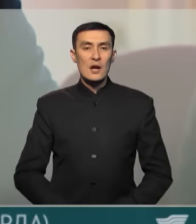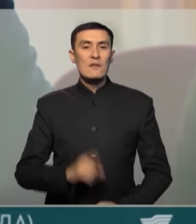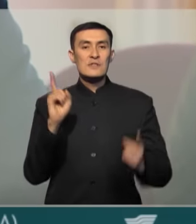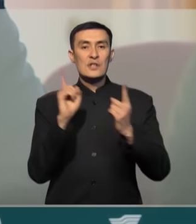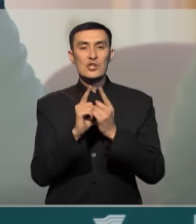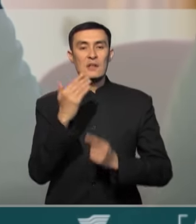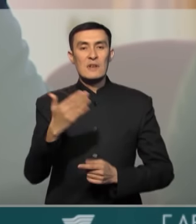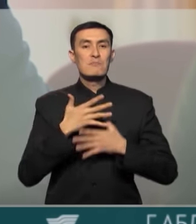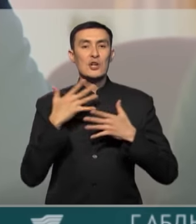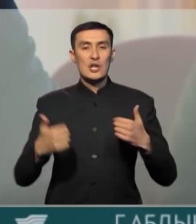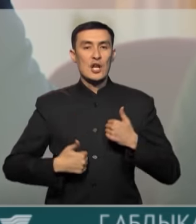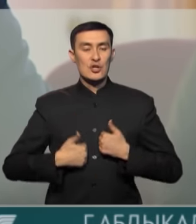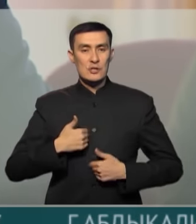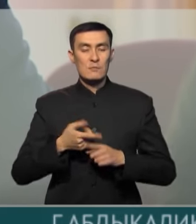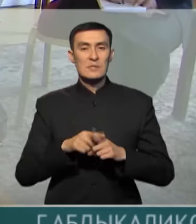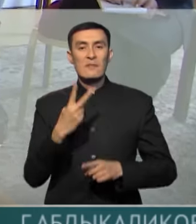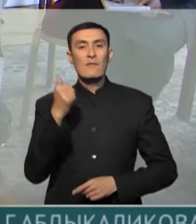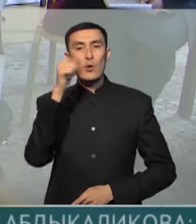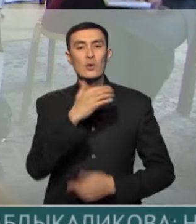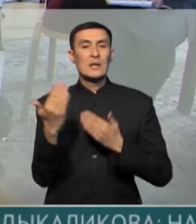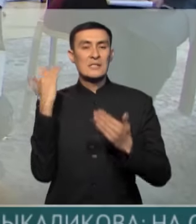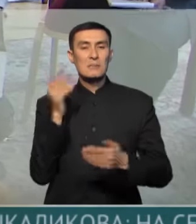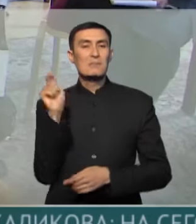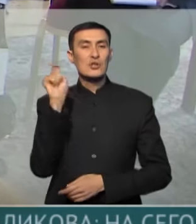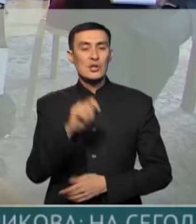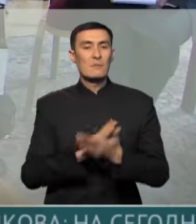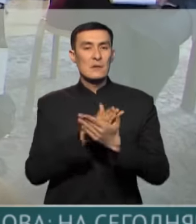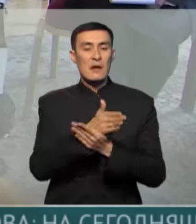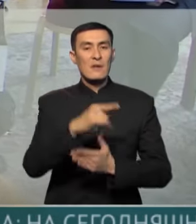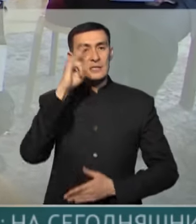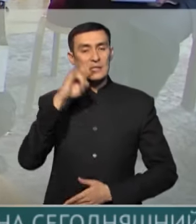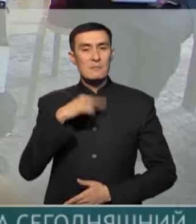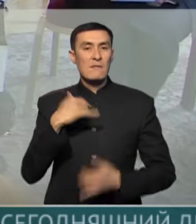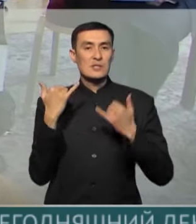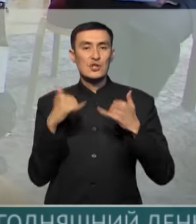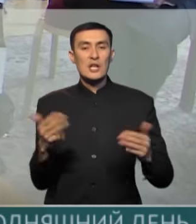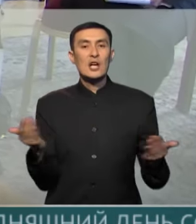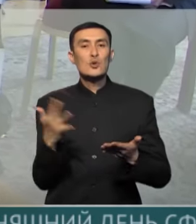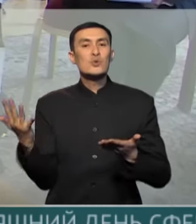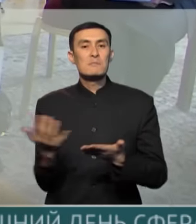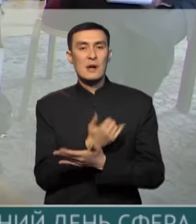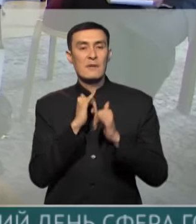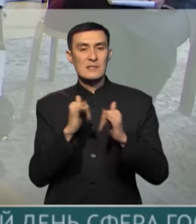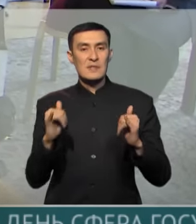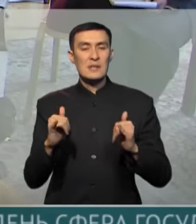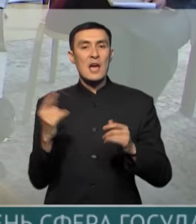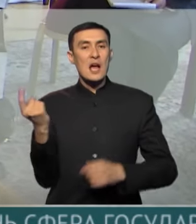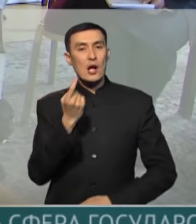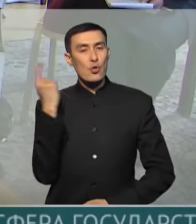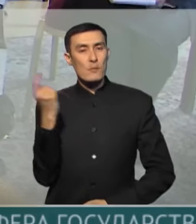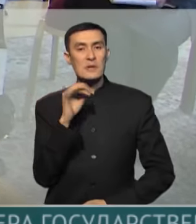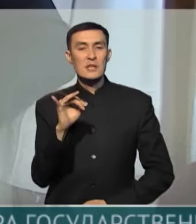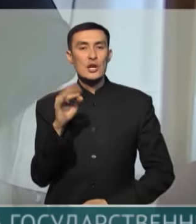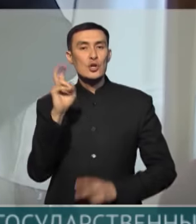Встречать вас – большая честь. Два года назад я был с визитом в Казахстане. Нас восхищает, каких успехов достигла страна в развитии экономики